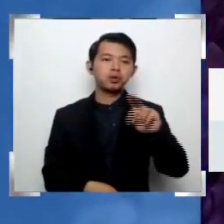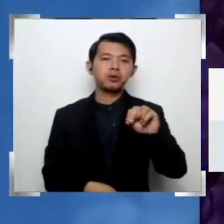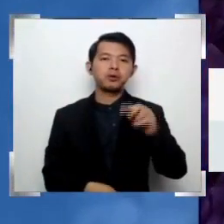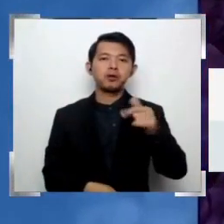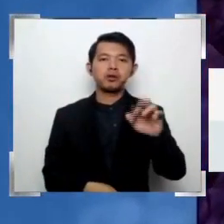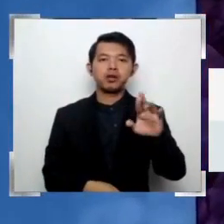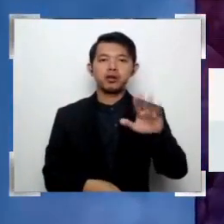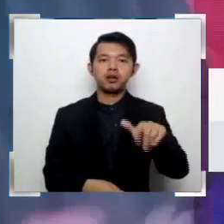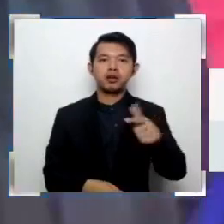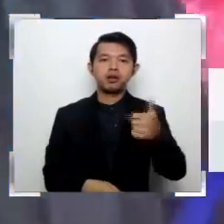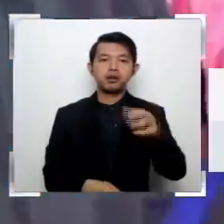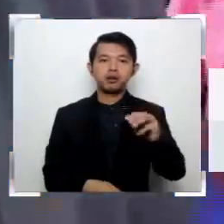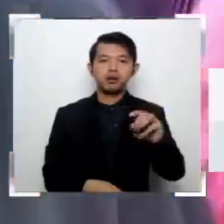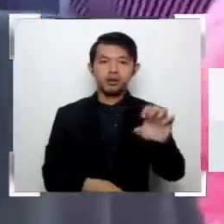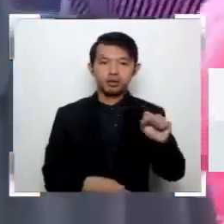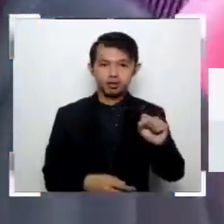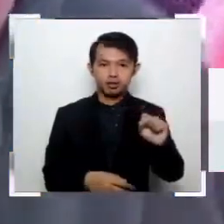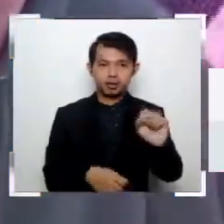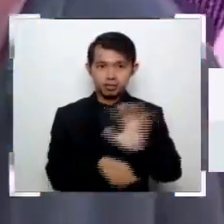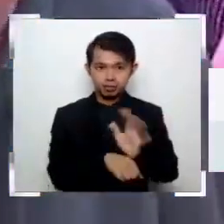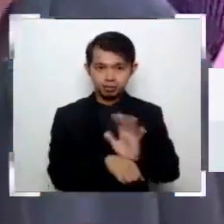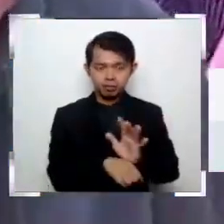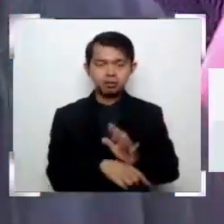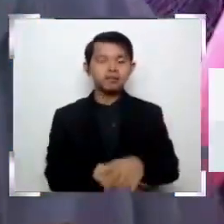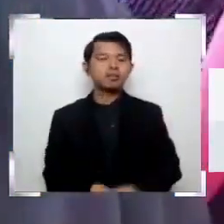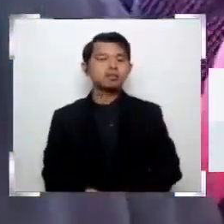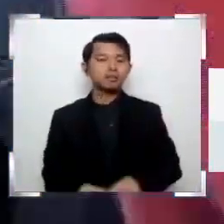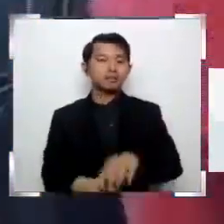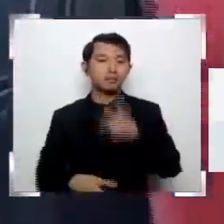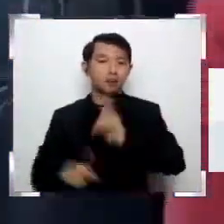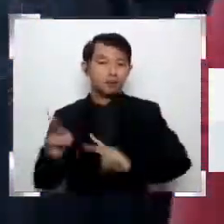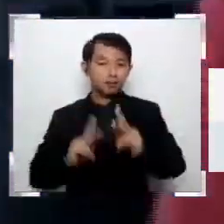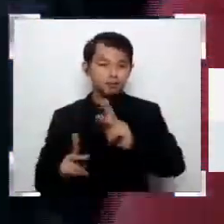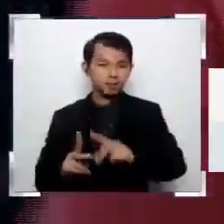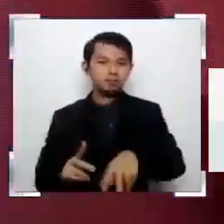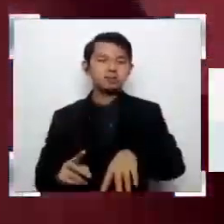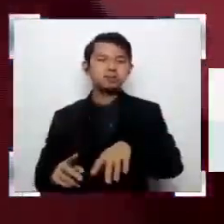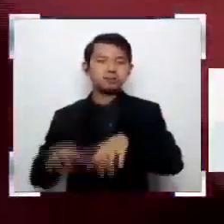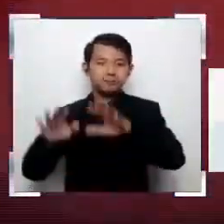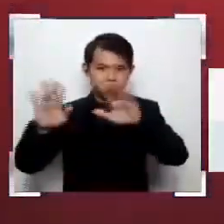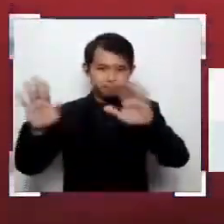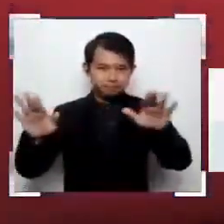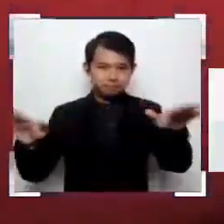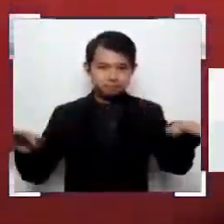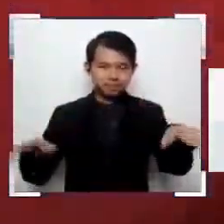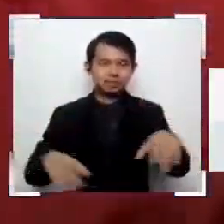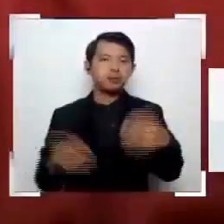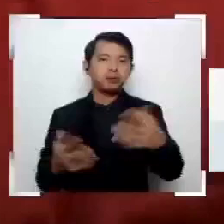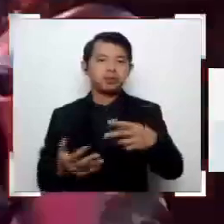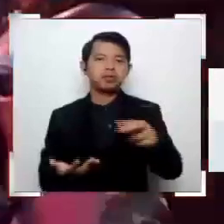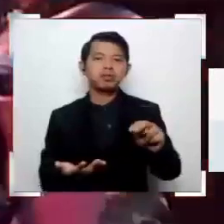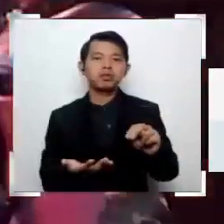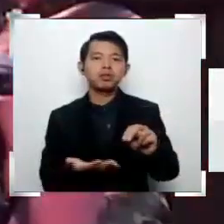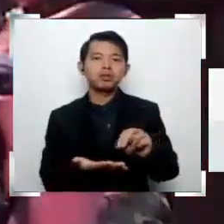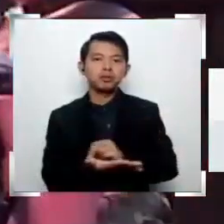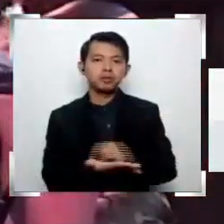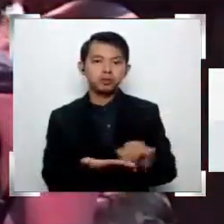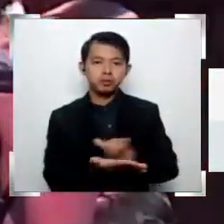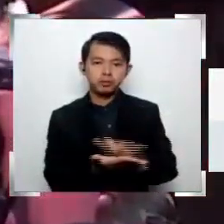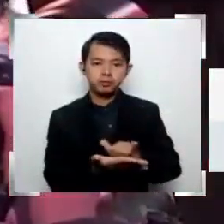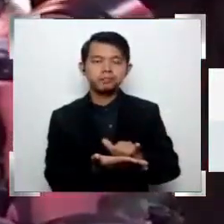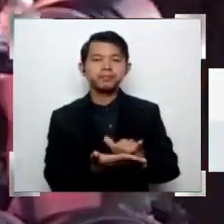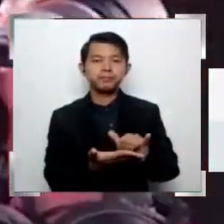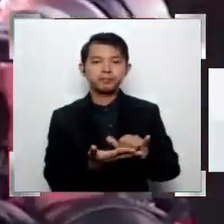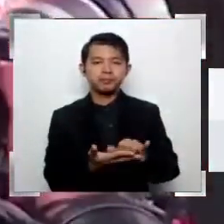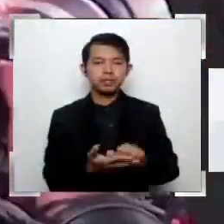and Snakes, binati ang fans sa Times Square sa New York. Nagpahati doon ang video message si Olivia para sa